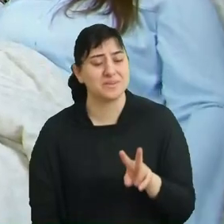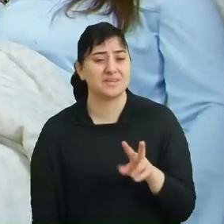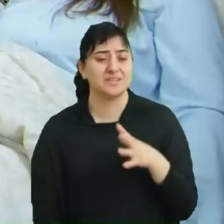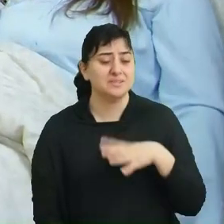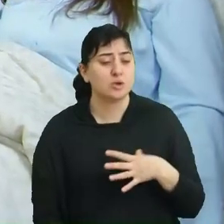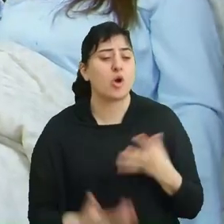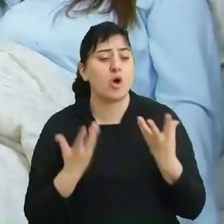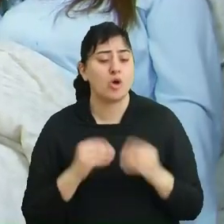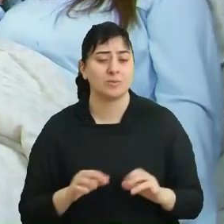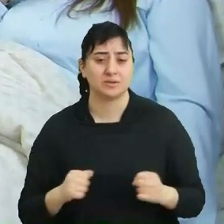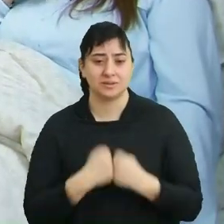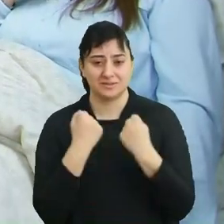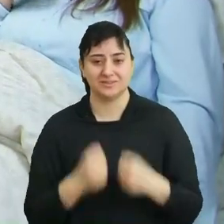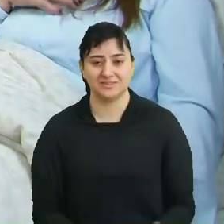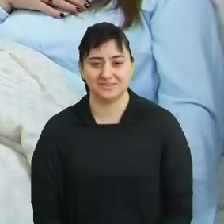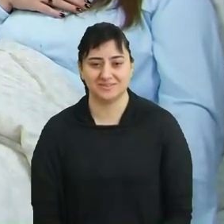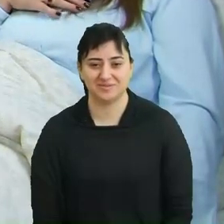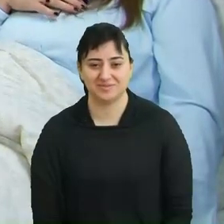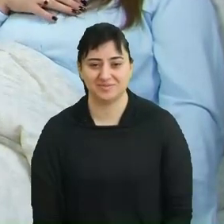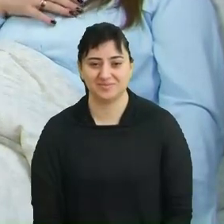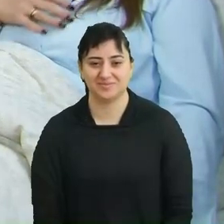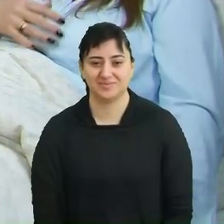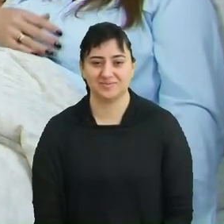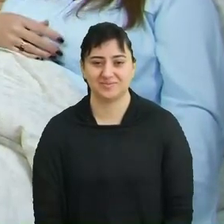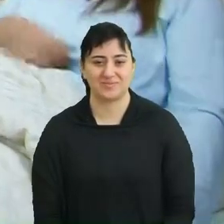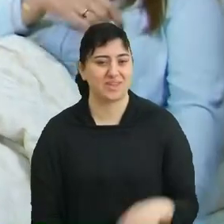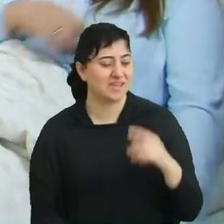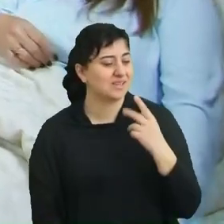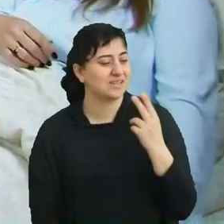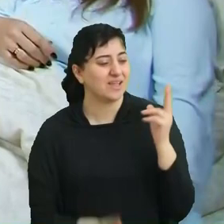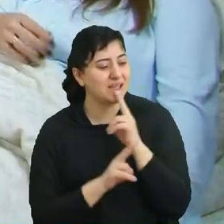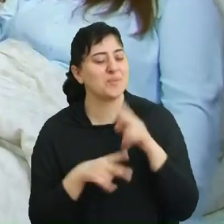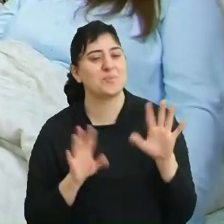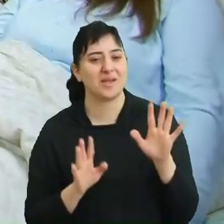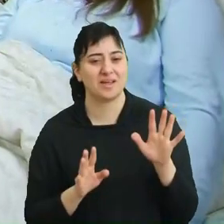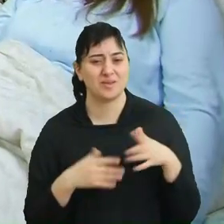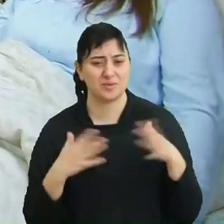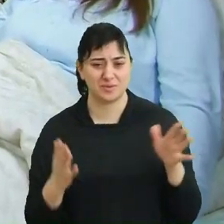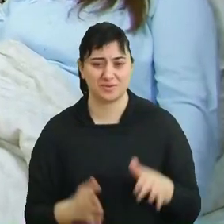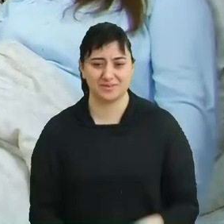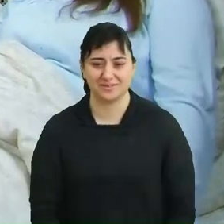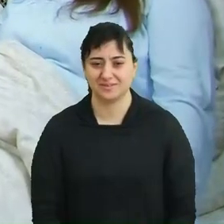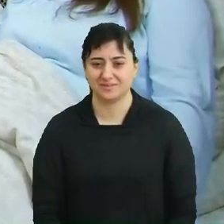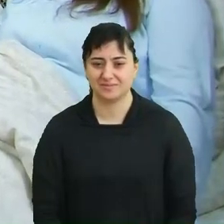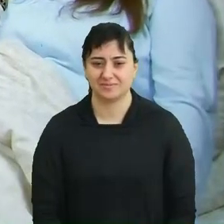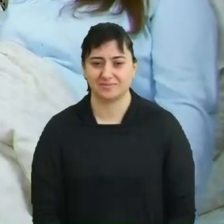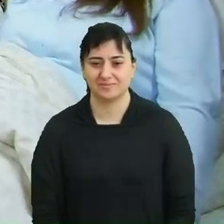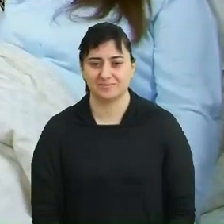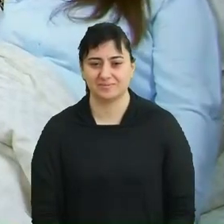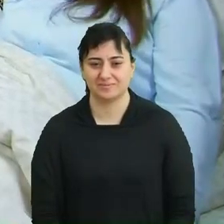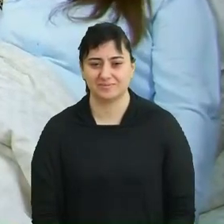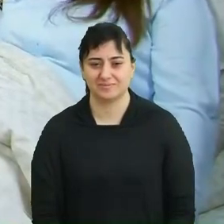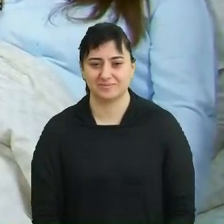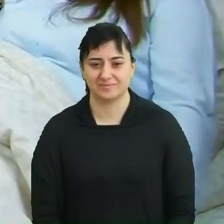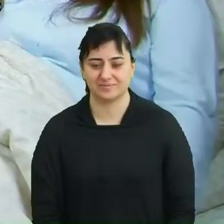inanın isteyip olmadı. Serpil gülüyor. Gülme kız sen de ya, gülme daya. Muhammed'e bir